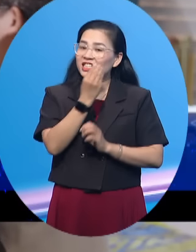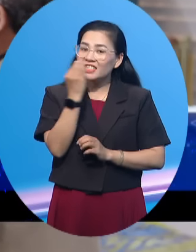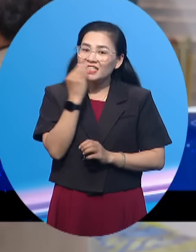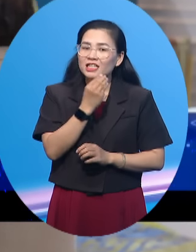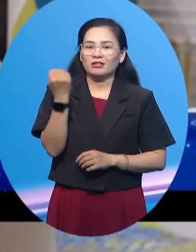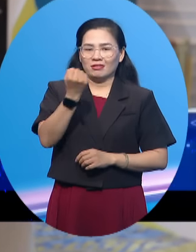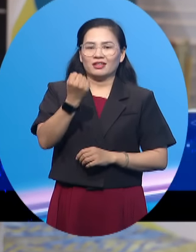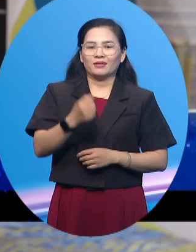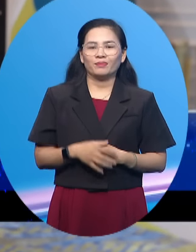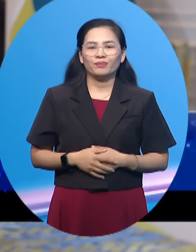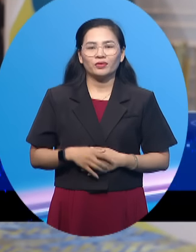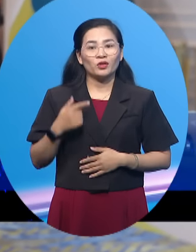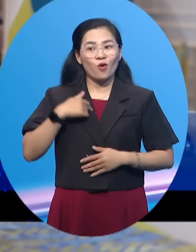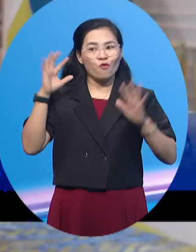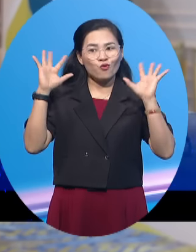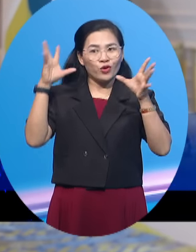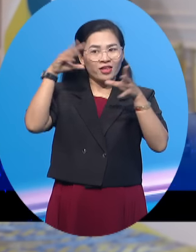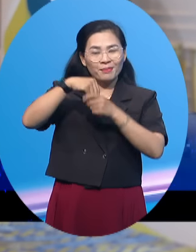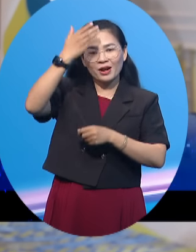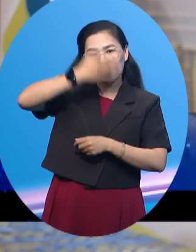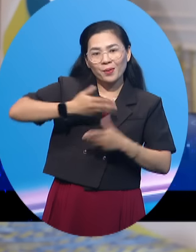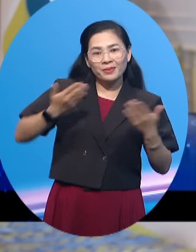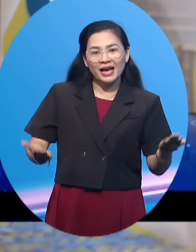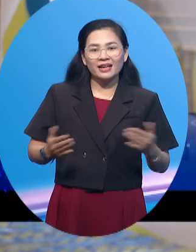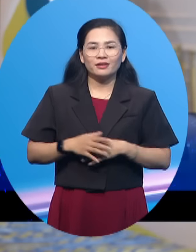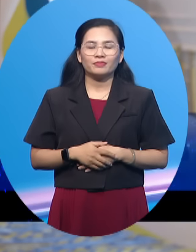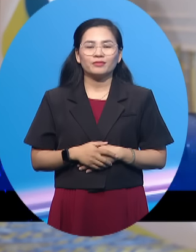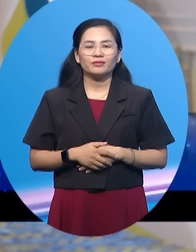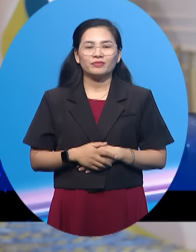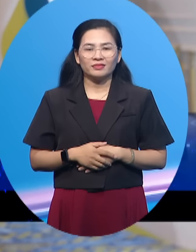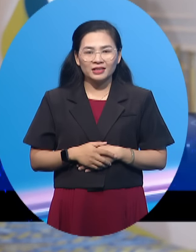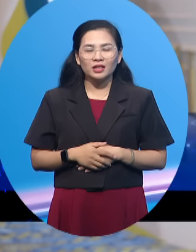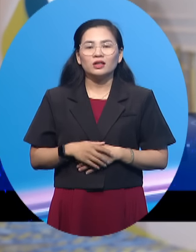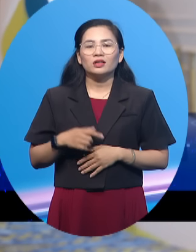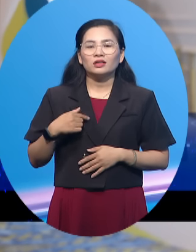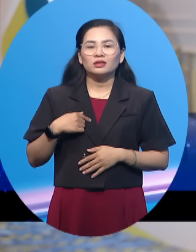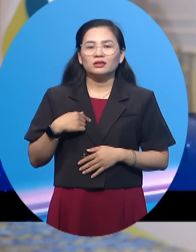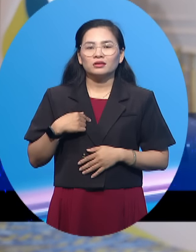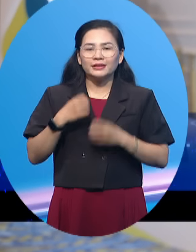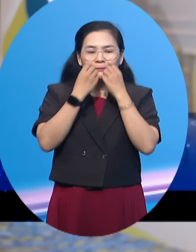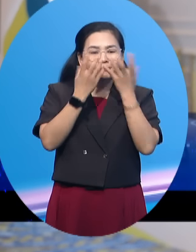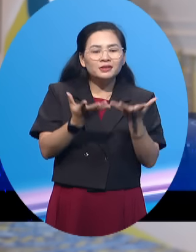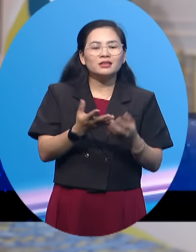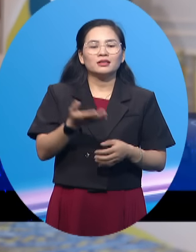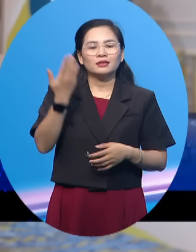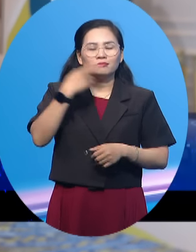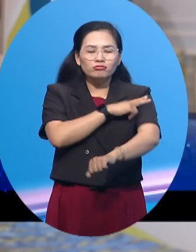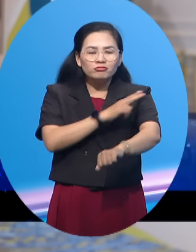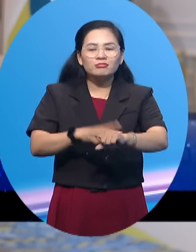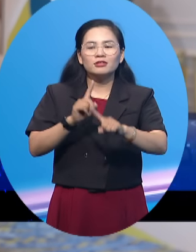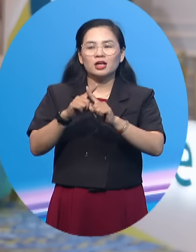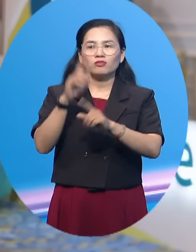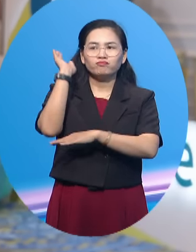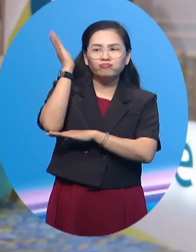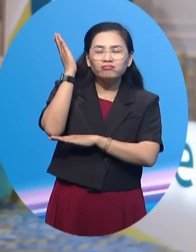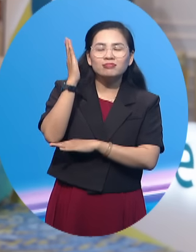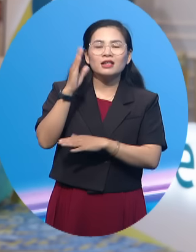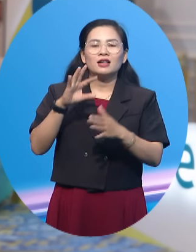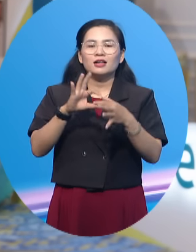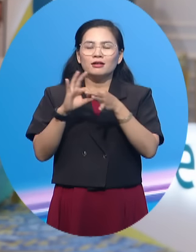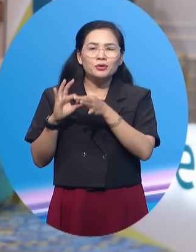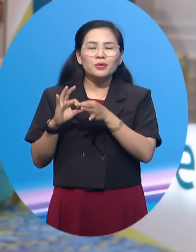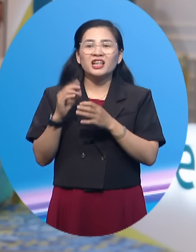là vui được dự cái hội thảo hôm nay, có thầy Skulian đến Việt Nam để chia sẻ những cái kiến thức về phẫu thuật nha chu, một cái đề